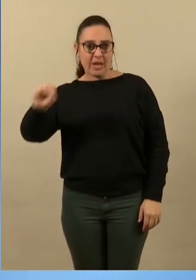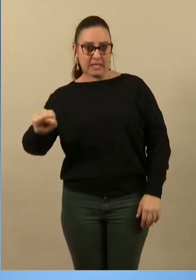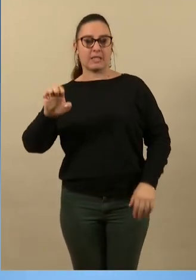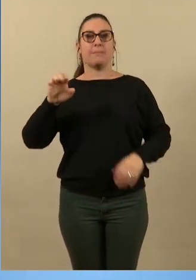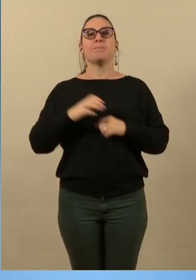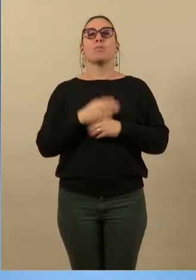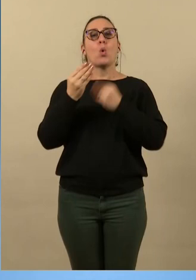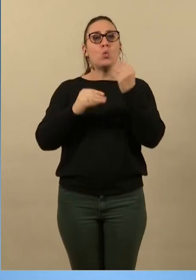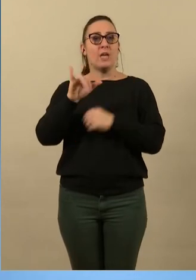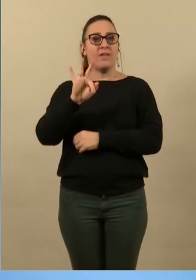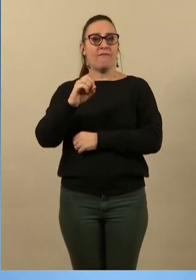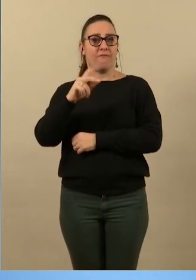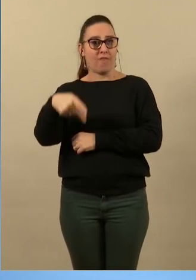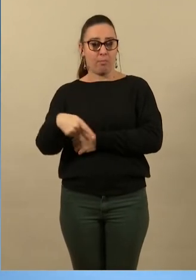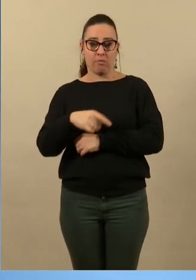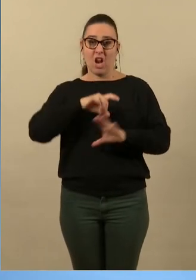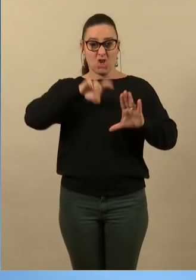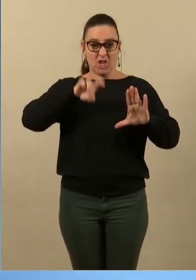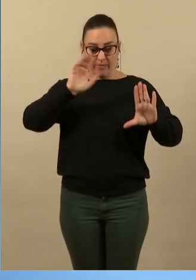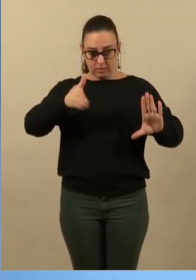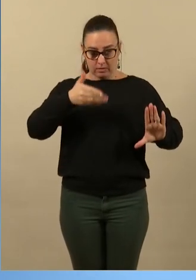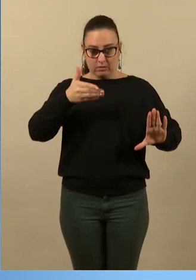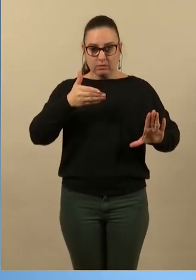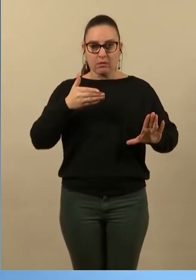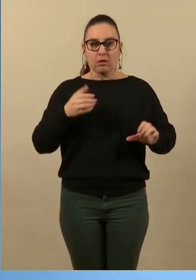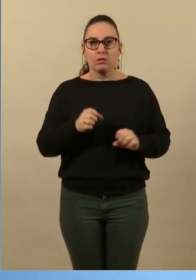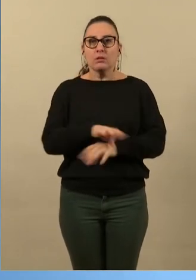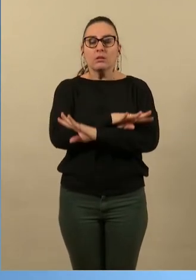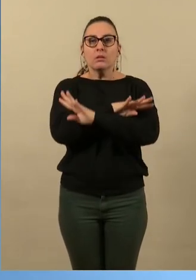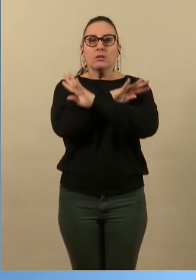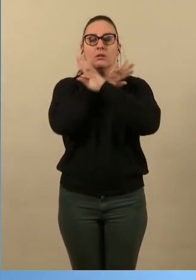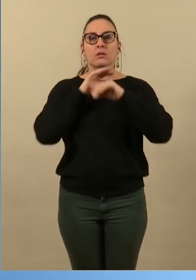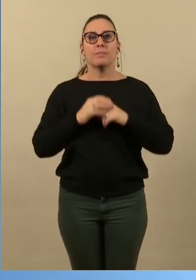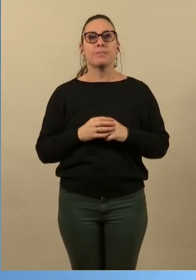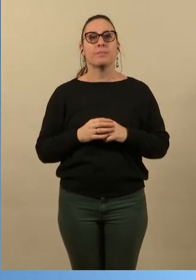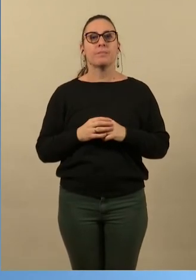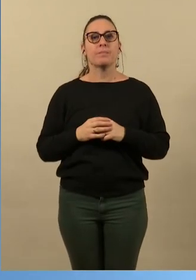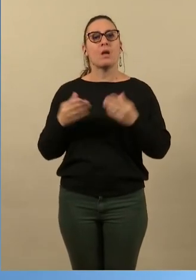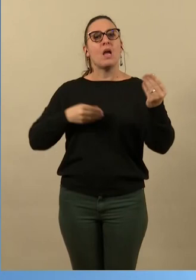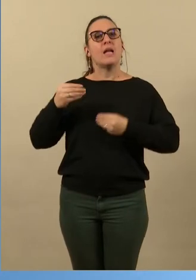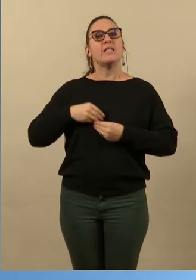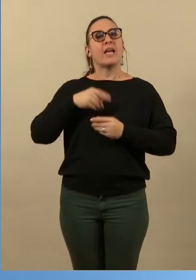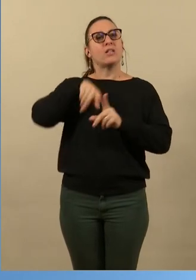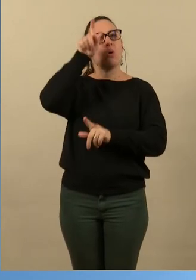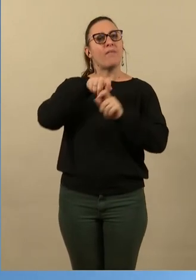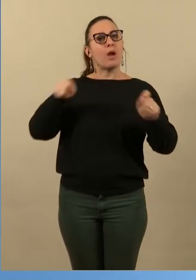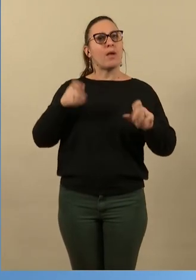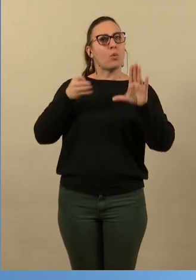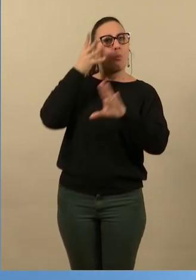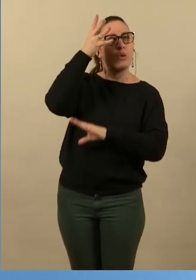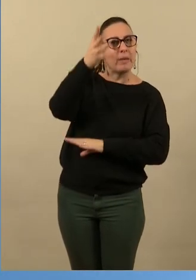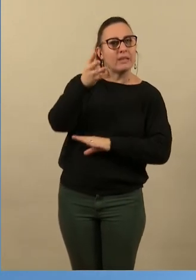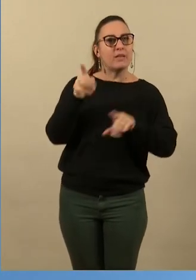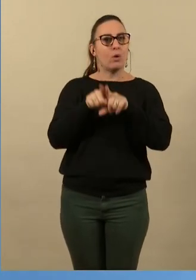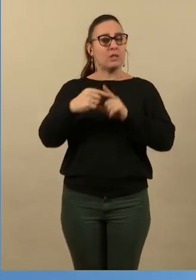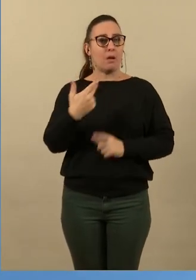l'Ifop les chiffres sont glaçants la note d'information de la Direction de l'évaluation et de la prospective et de